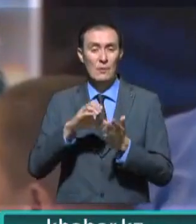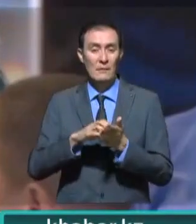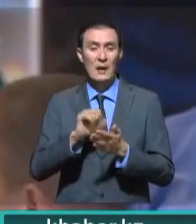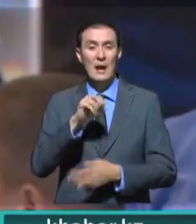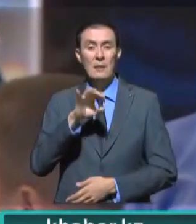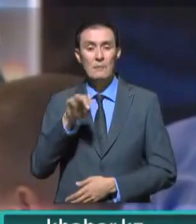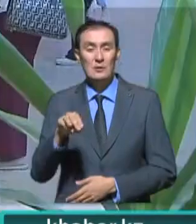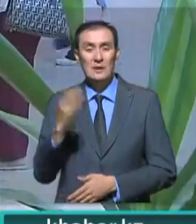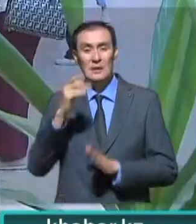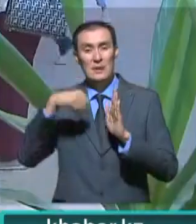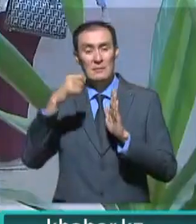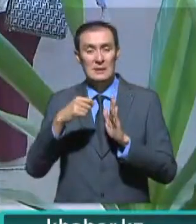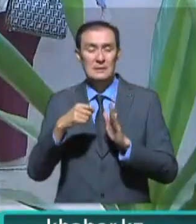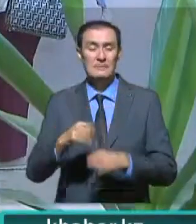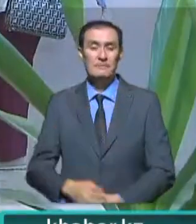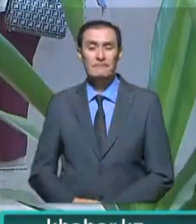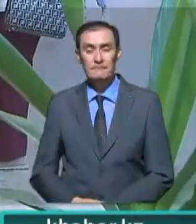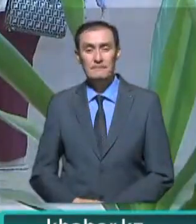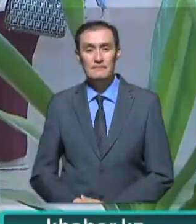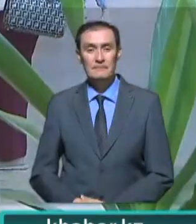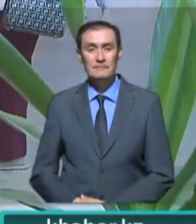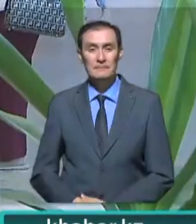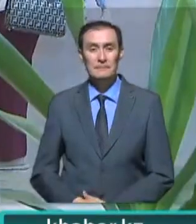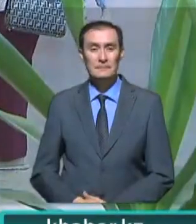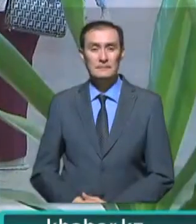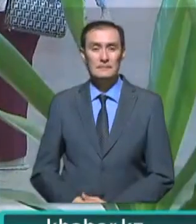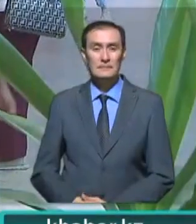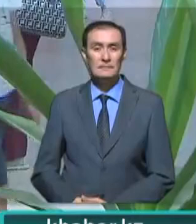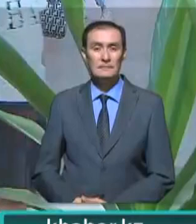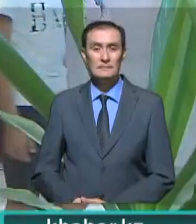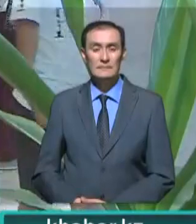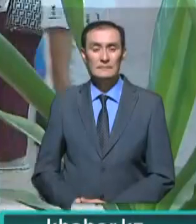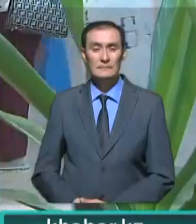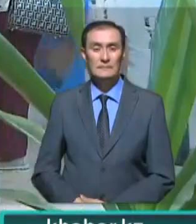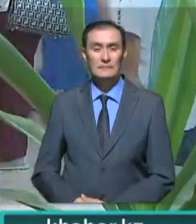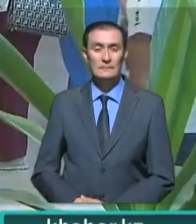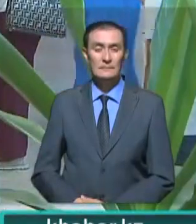«Апорт» в кинотеатре «Киноплекс-7». Карлыгаш Минаяков, Валентин Лобанов. Итоги дня. Алматы.